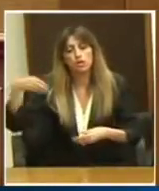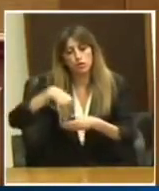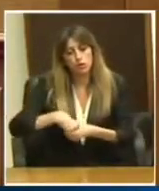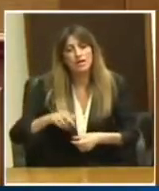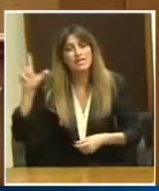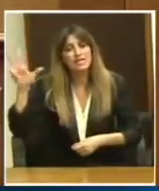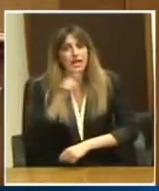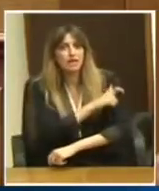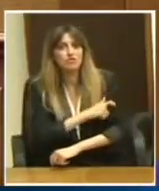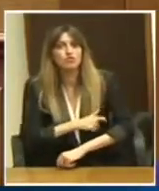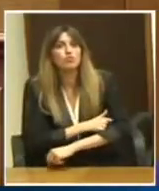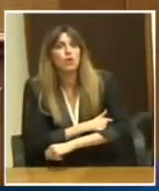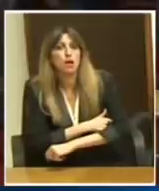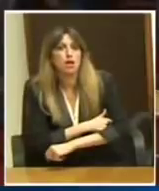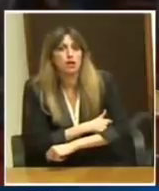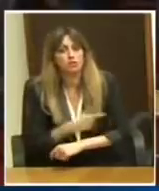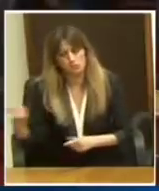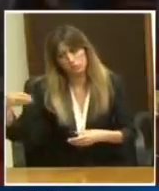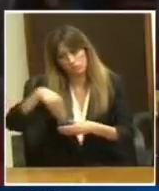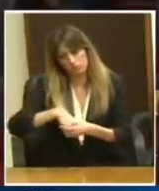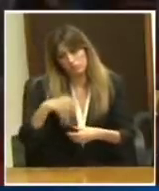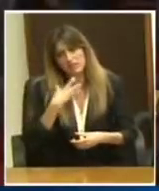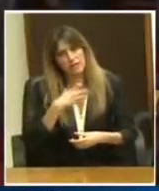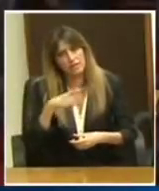Εθνών τη δική σας άποψη και θέση,